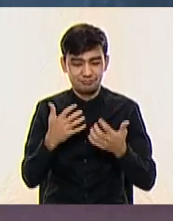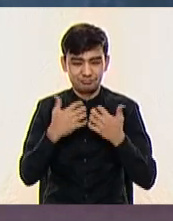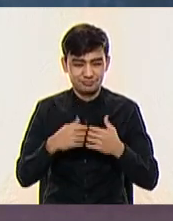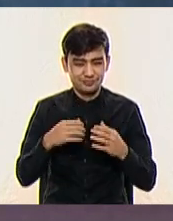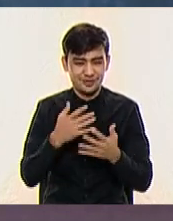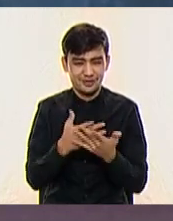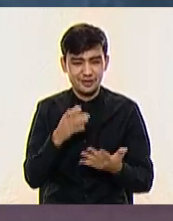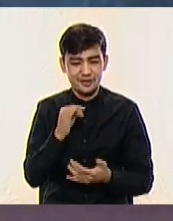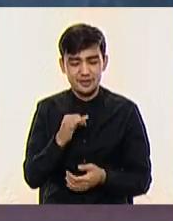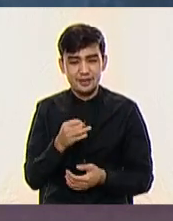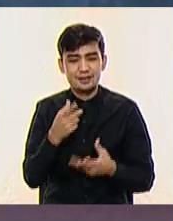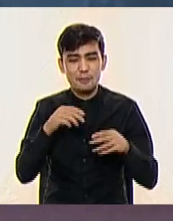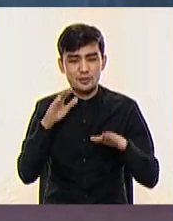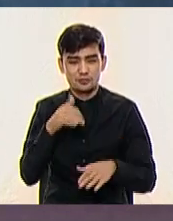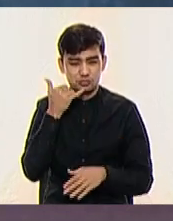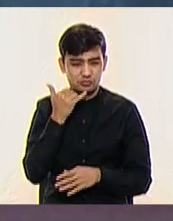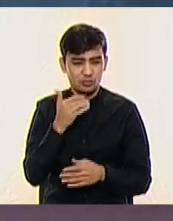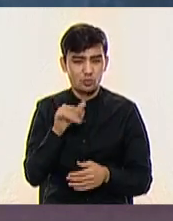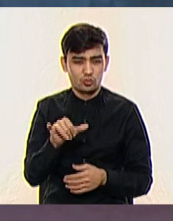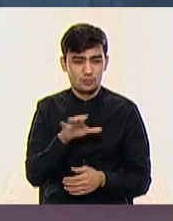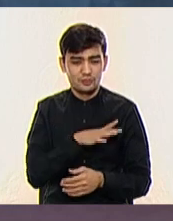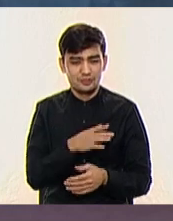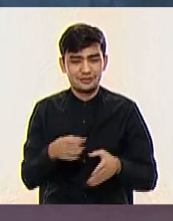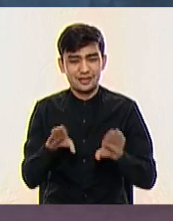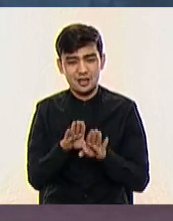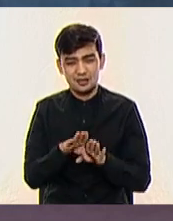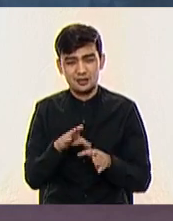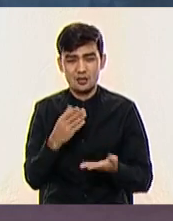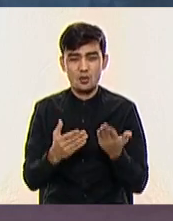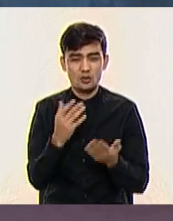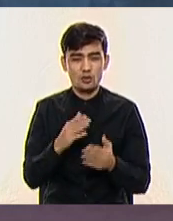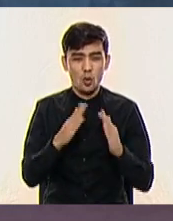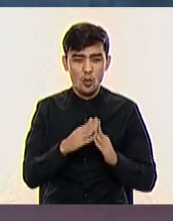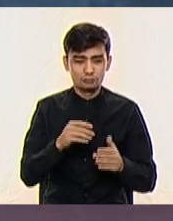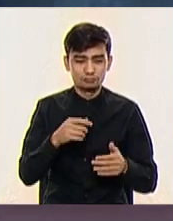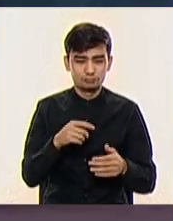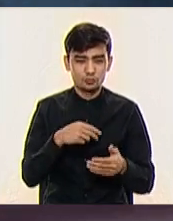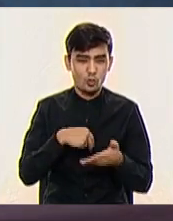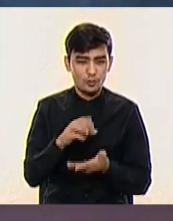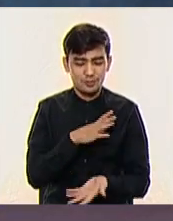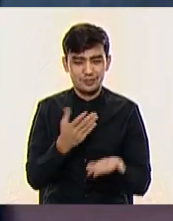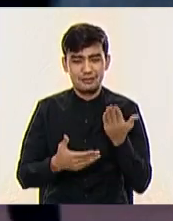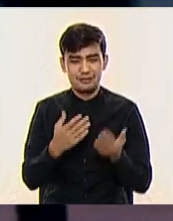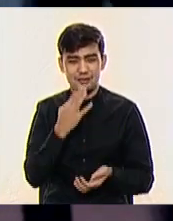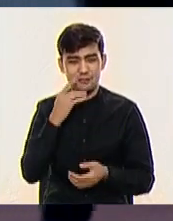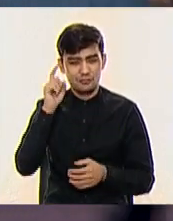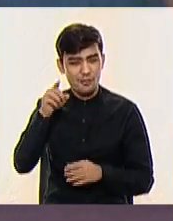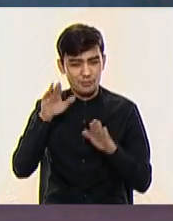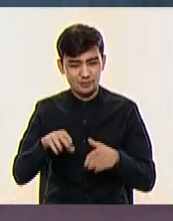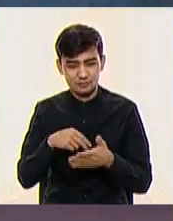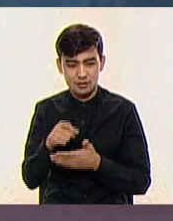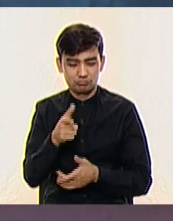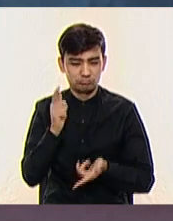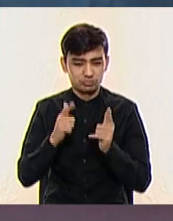это могут быть такие звонки, когда он сокрыл имущество какое-то, находящееся за рубежом. Это конкретный, хороший